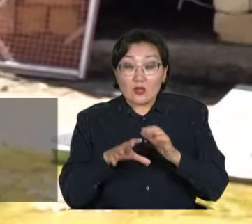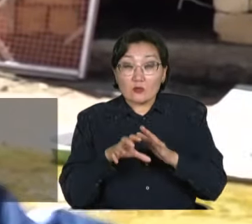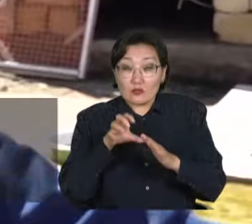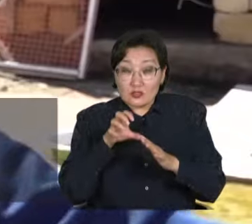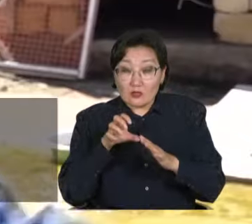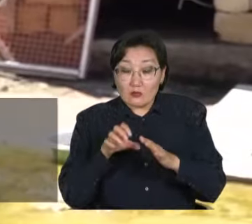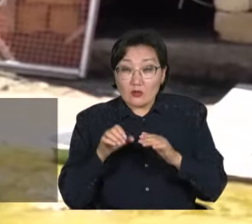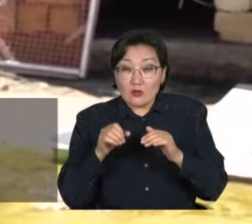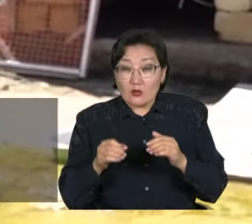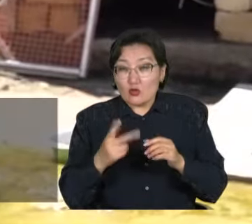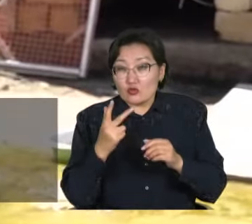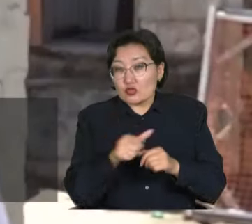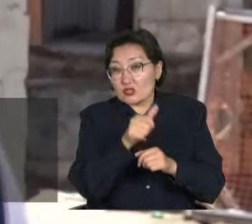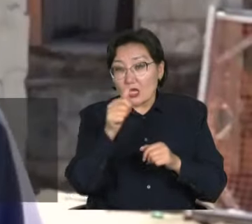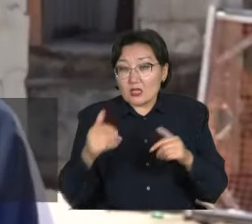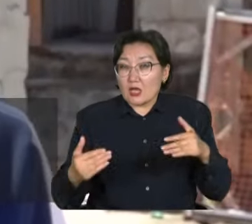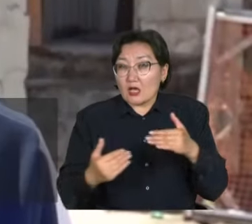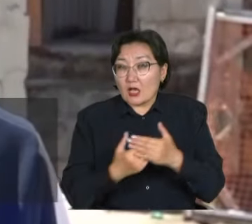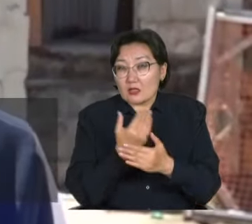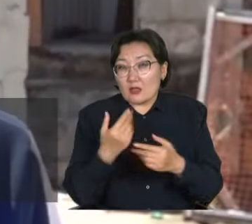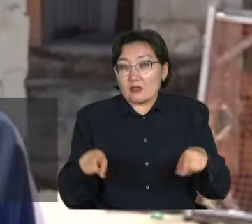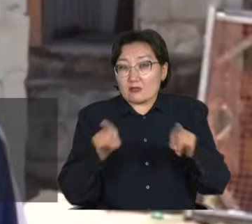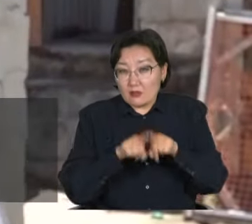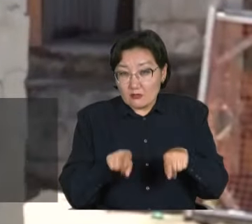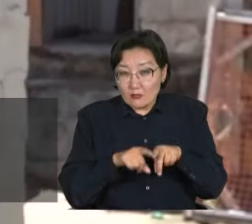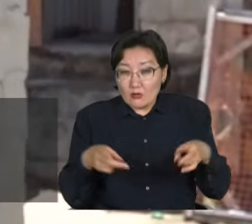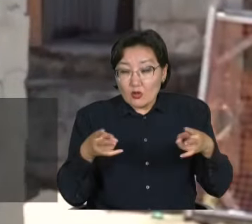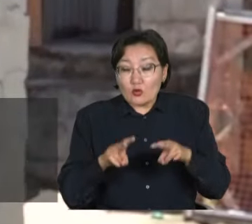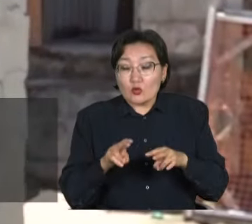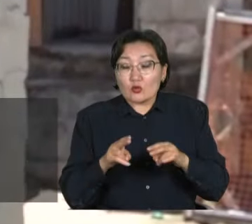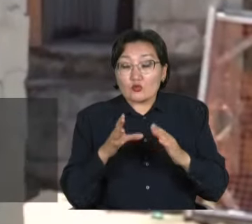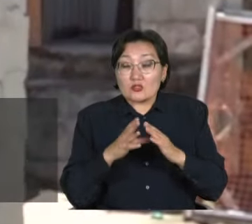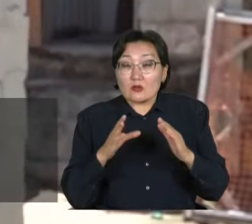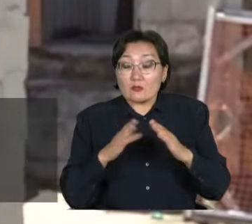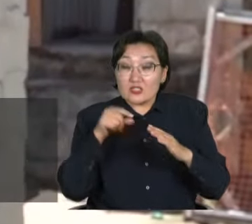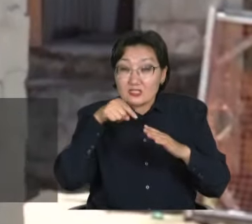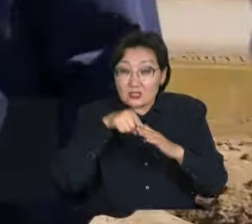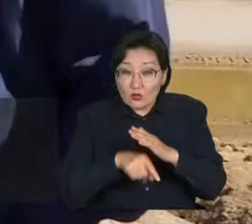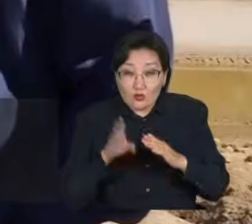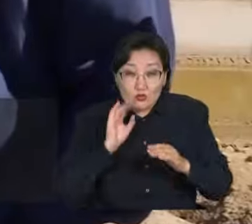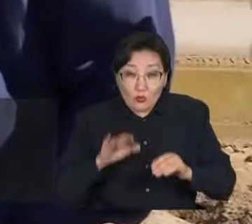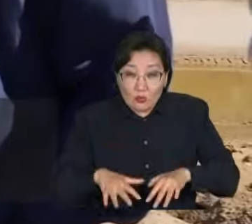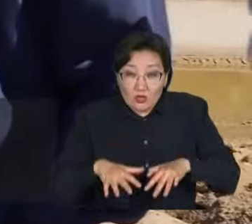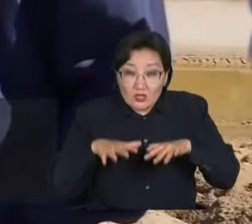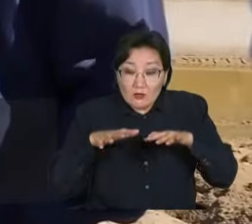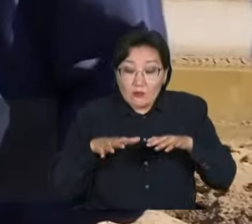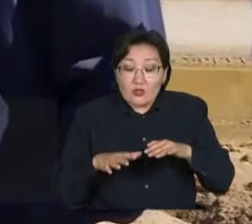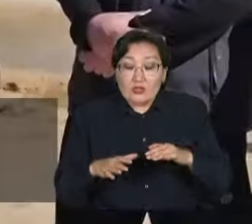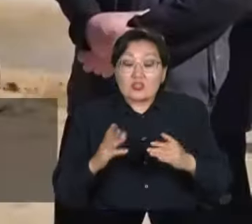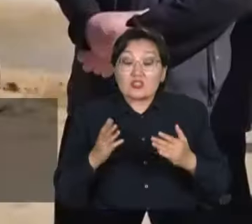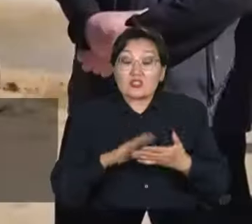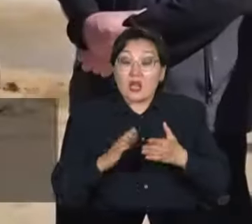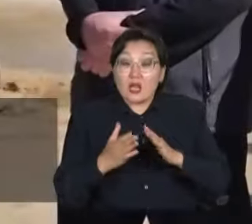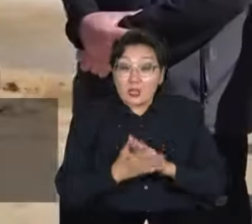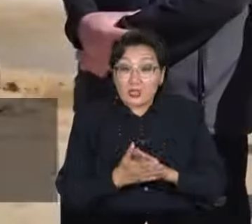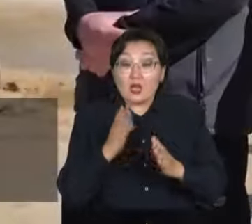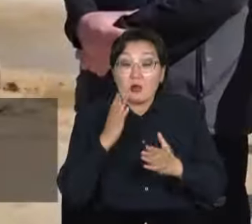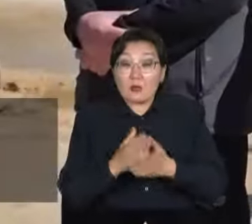осы жағдайға түсті міне. Құдығымыздың мына жағдайы мынандай, астынан су көтеріліп шығады. Жағдайы келген адамдар үйлерін бұзып салып